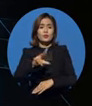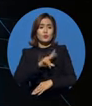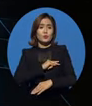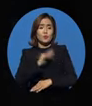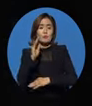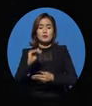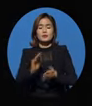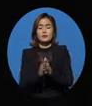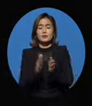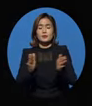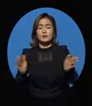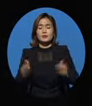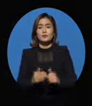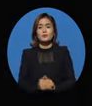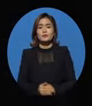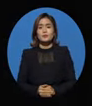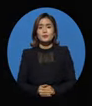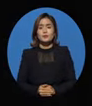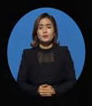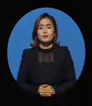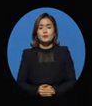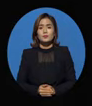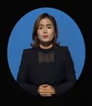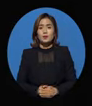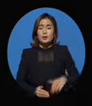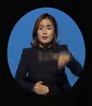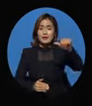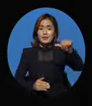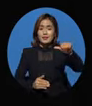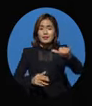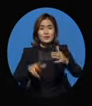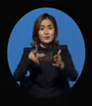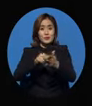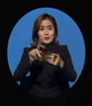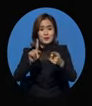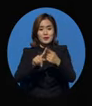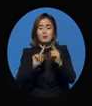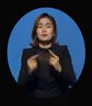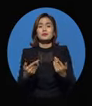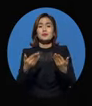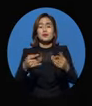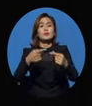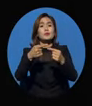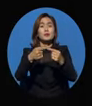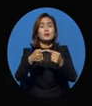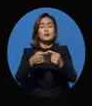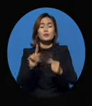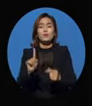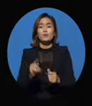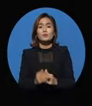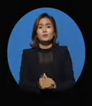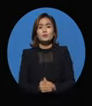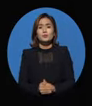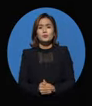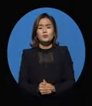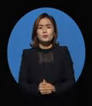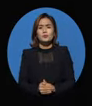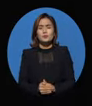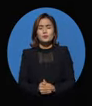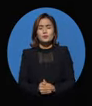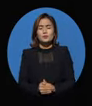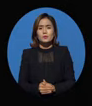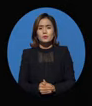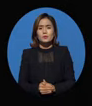드립니다 국정 5가지 과제를 서는 뒷받침 하겠읍니다 첫 번째는 백신을